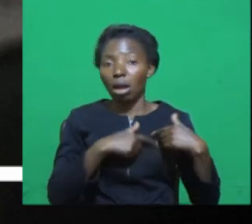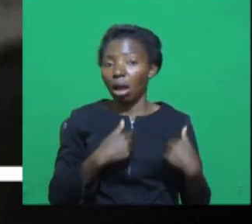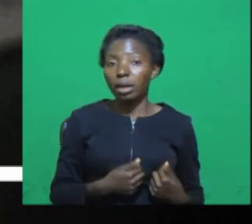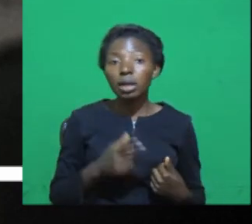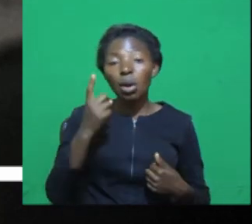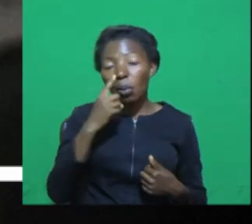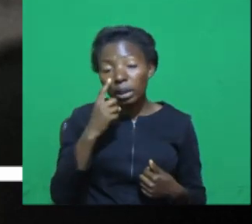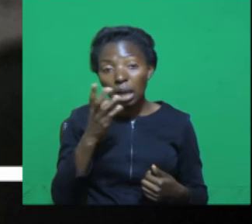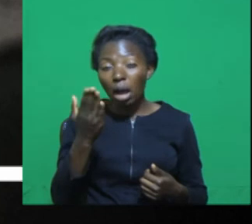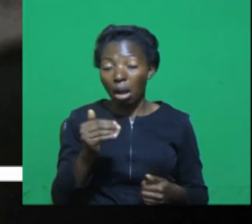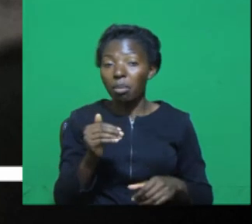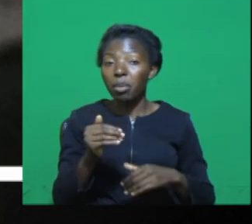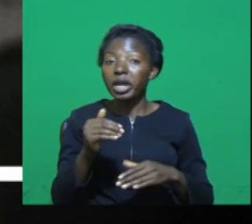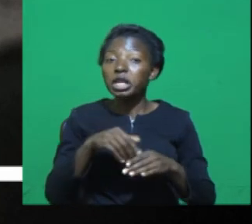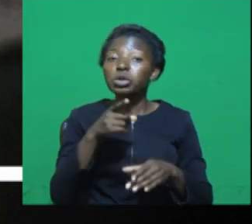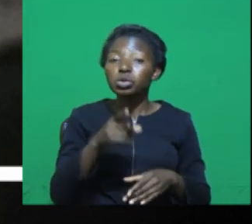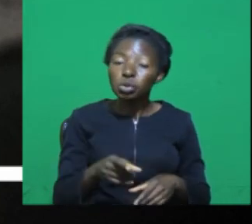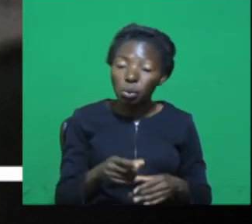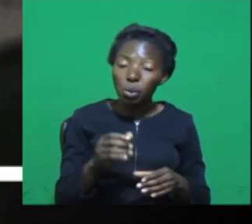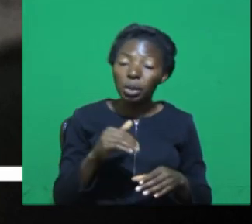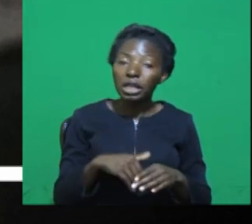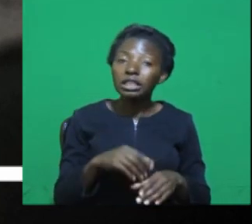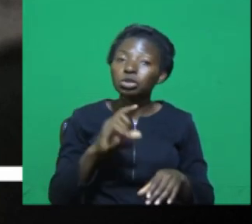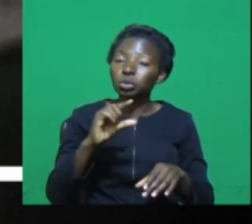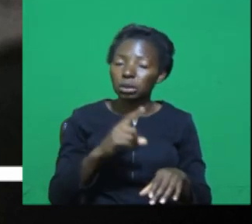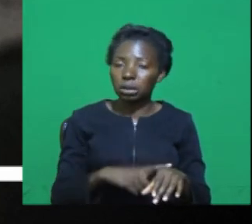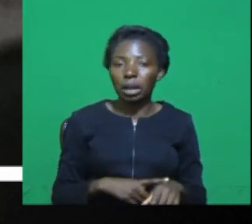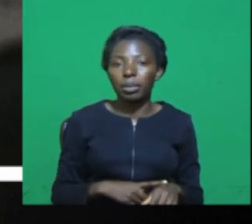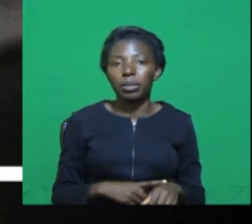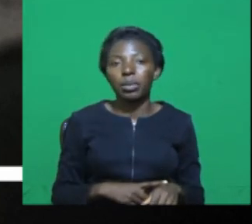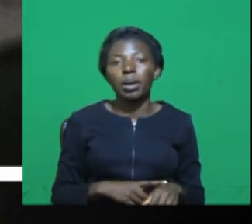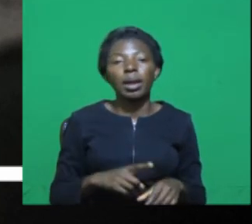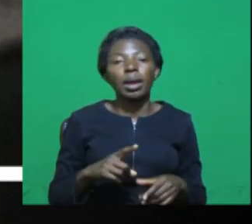Kana ndikapinda pakati penyu chinguva chimwe chiduku